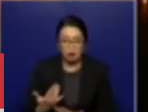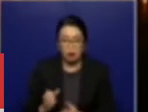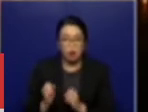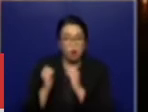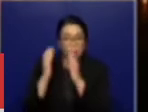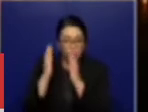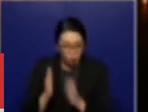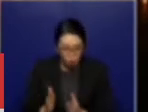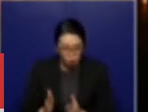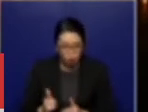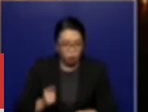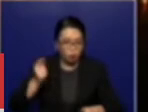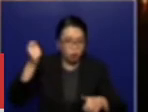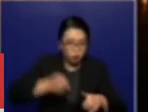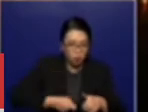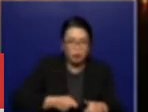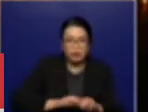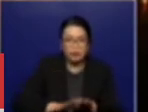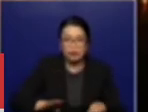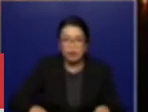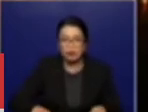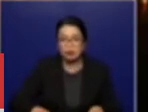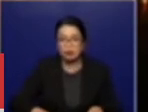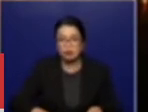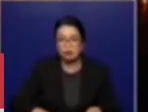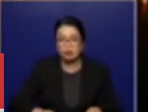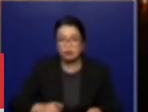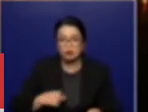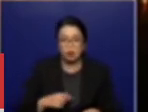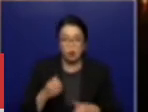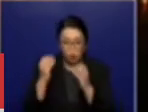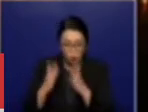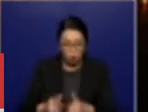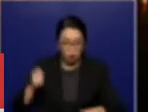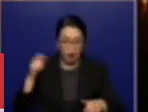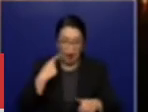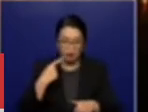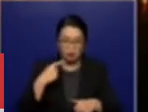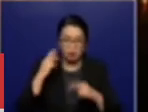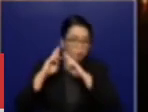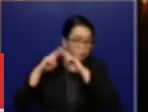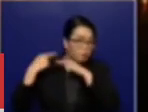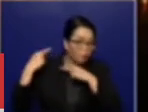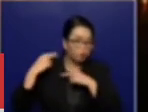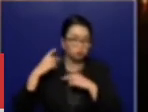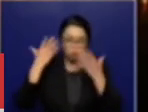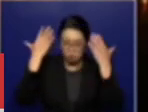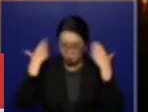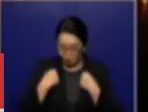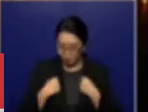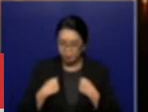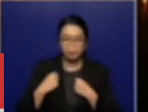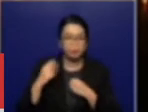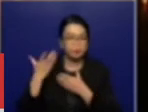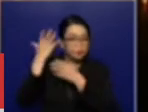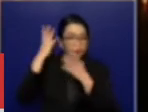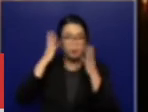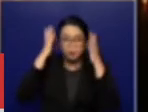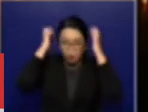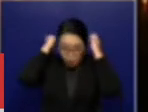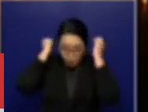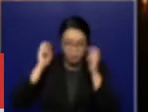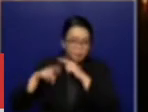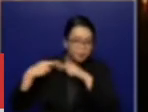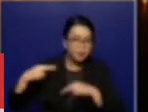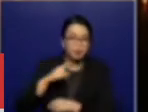องไปลงโทษเด็กๆที่เขาติดริบบิ้นสีขาวครับเราเกิดเจออยู่ในยุคที่ปรากฏภา